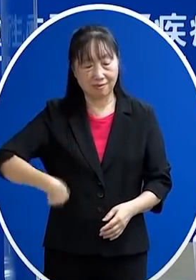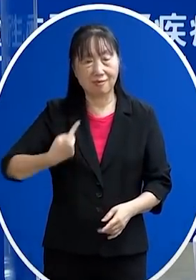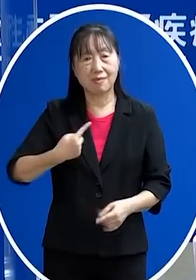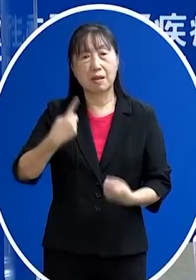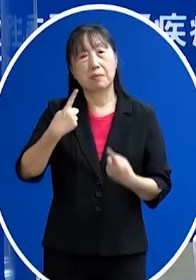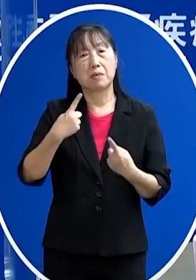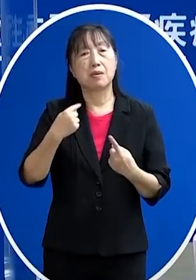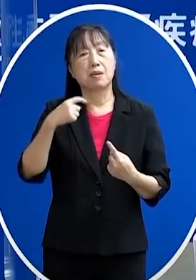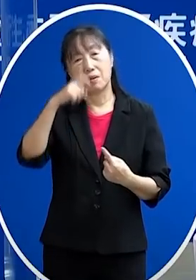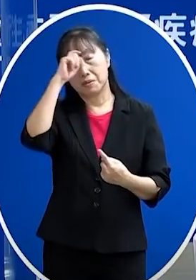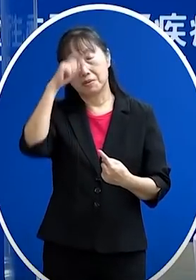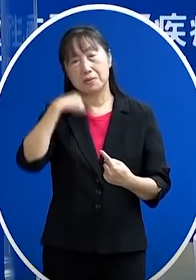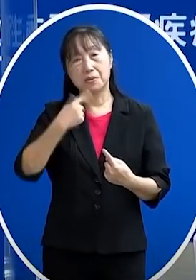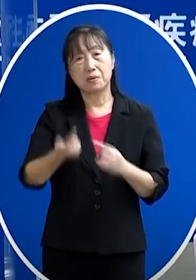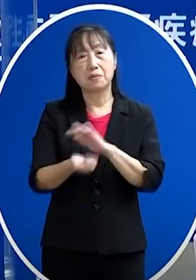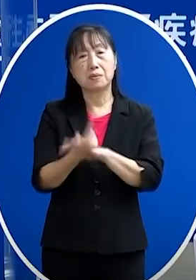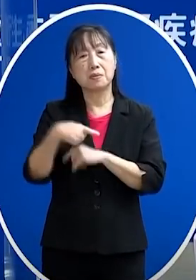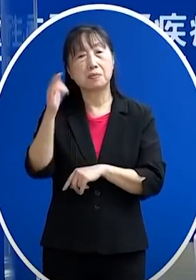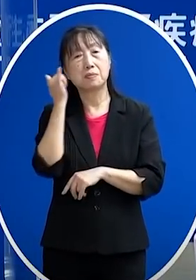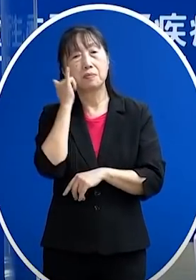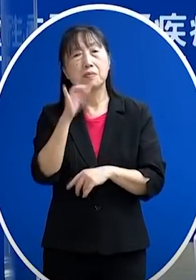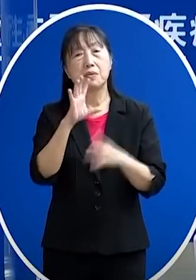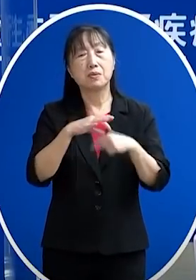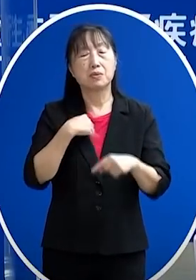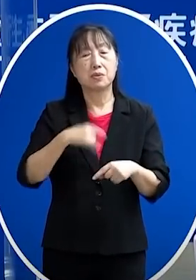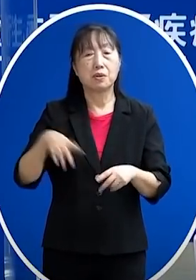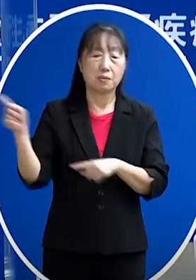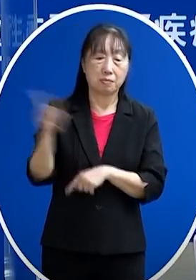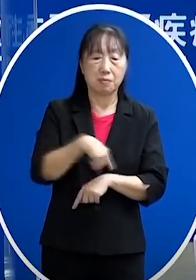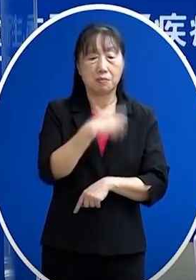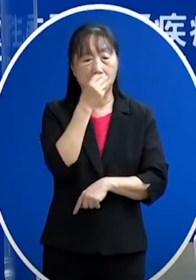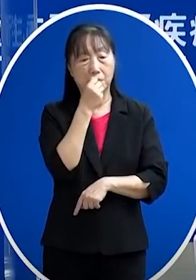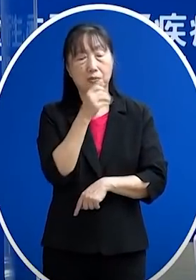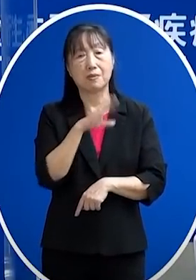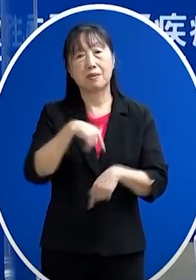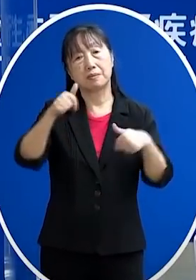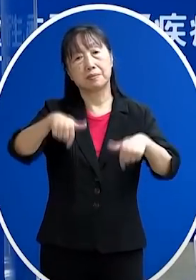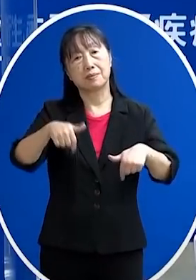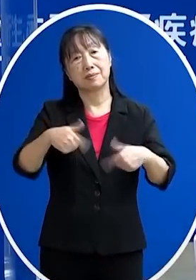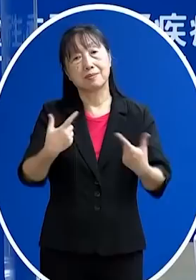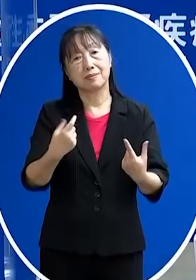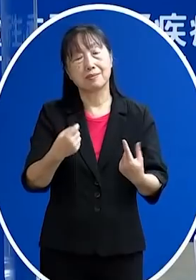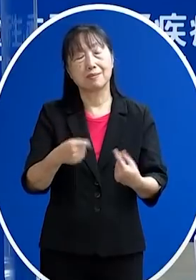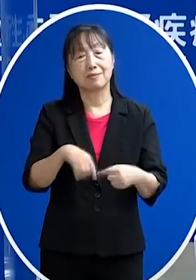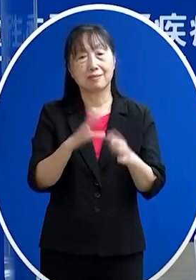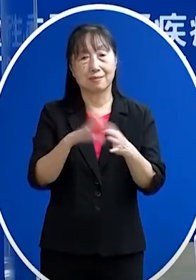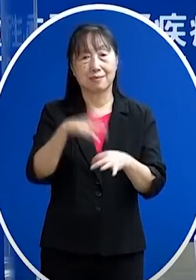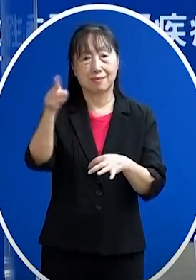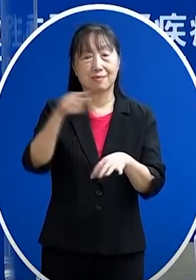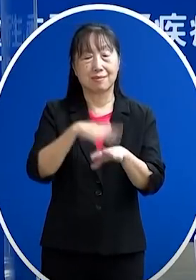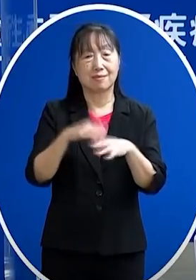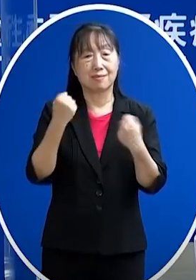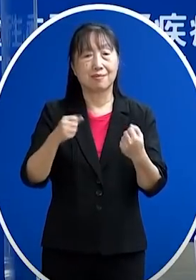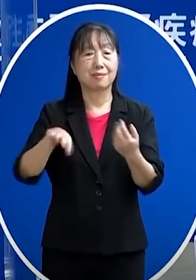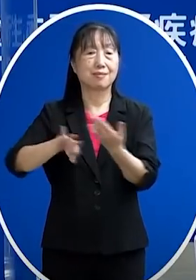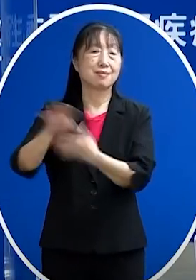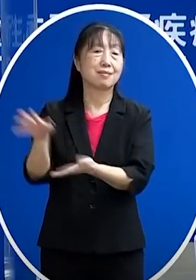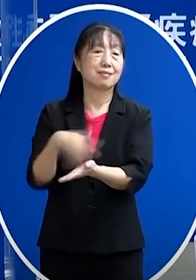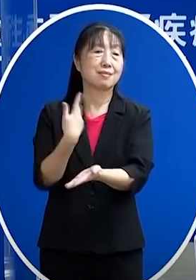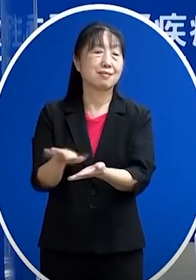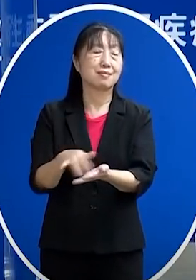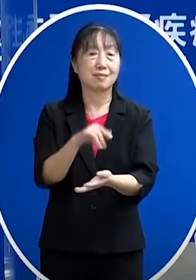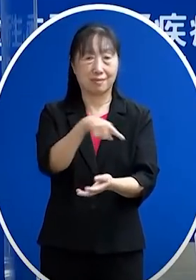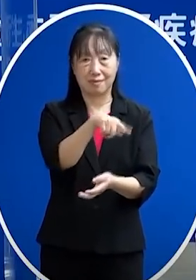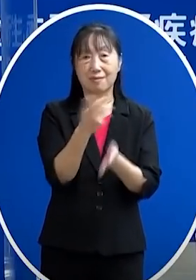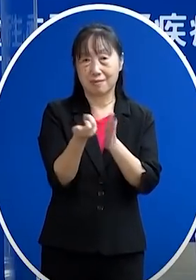比较早，所以就习惯来的比较早，那又刚好下雨，所以整体在外面虽然也准备了一